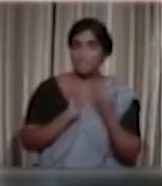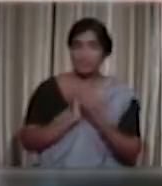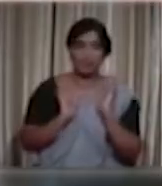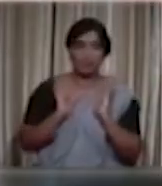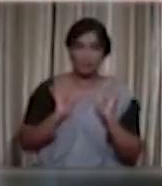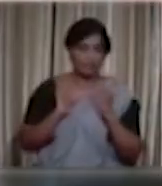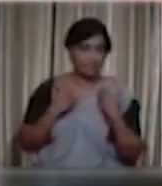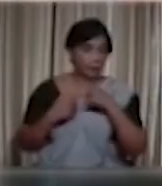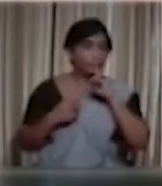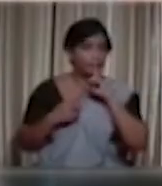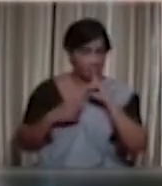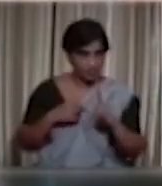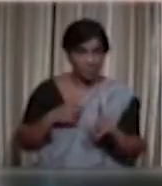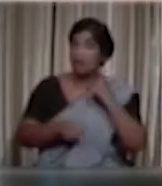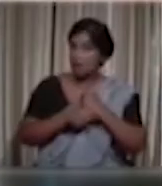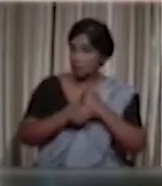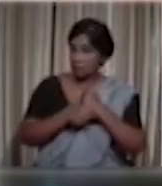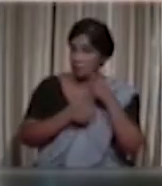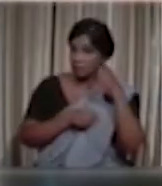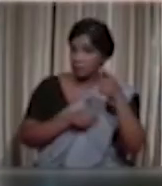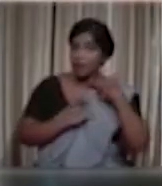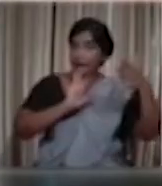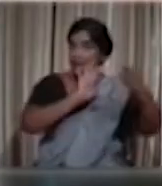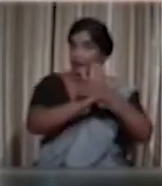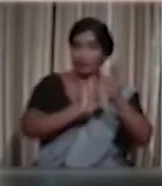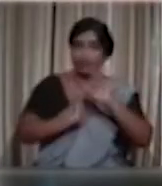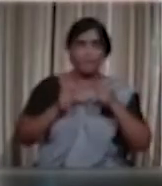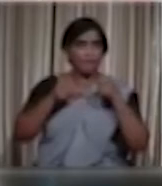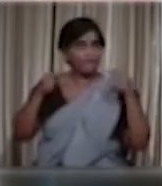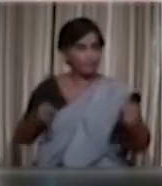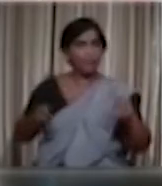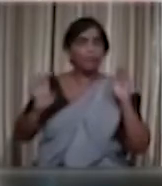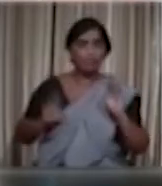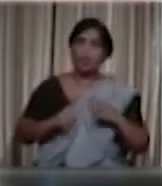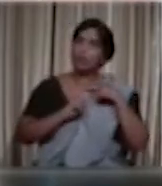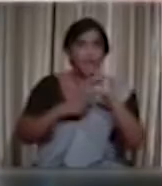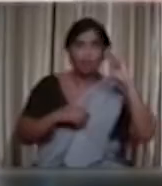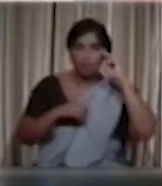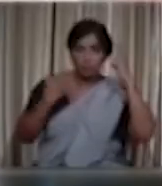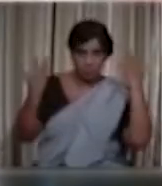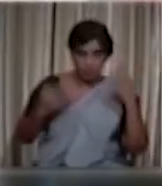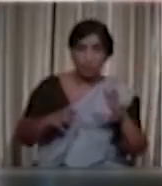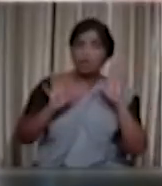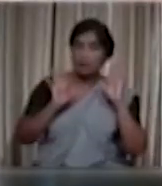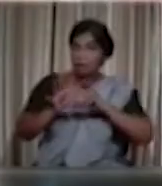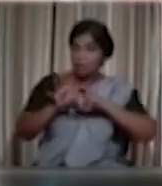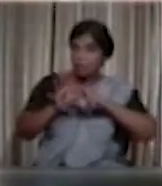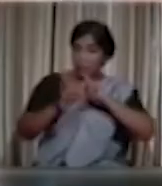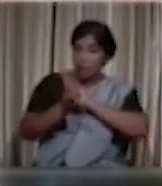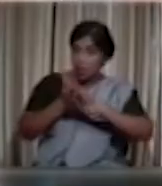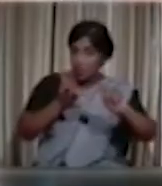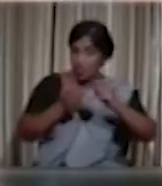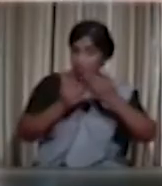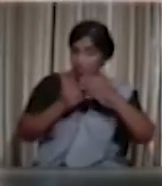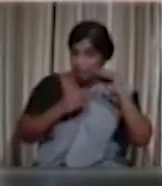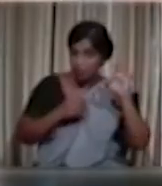අපි තීරණයක් ගත්තා ආණ්ඩුවට එක්වෙන්නේ නැතුව විපක්ෂයේ ඉඳලා ධනාත්මක ප්‍රතිචාරයක් දෙන්න හැබැයි මේ අස්වැච්ච අයට